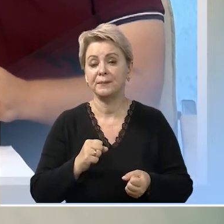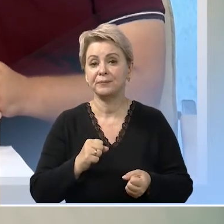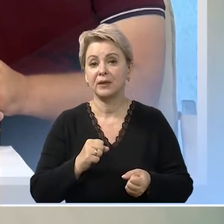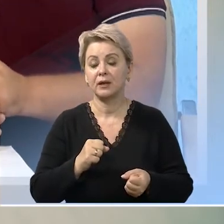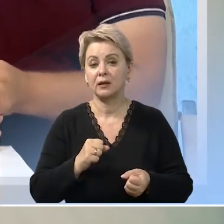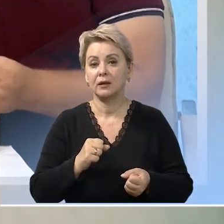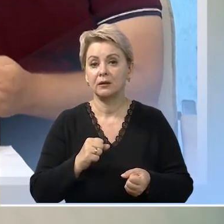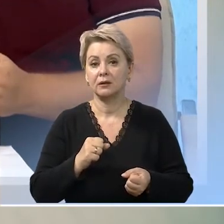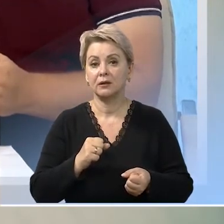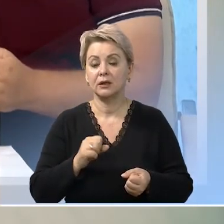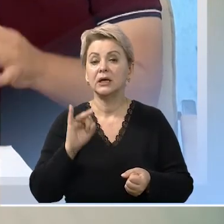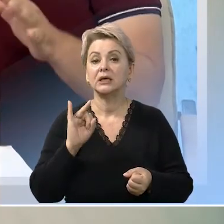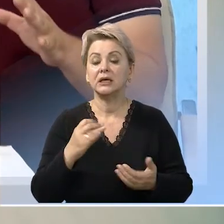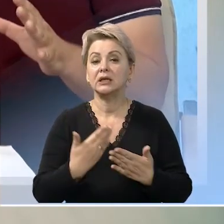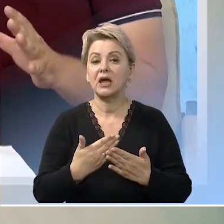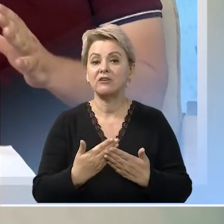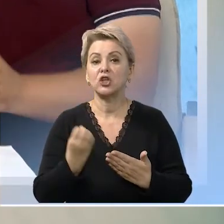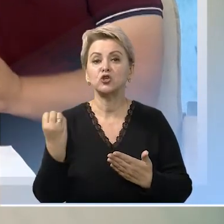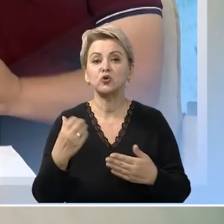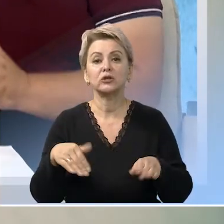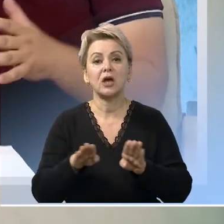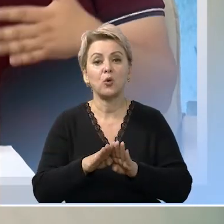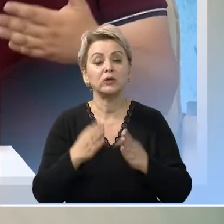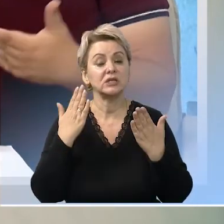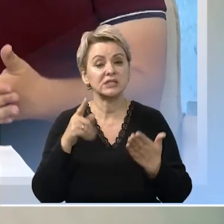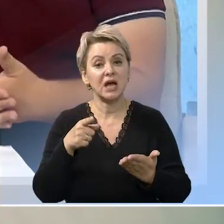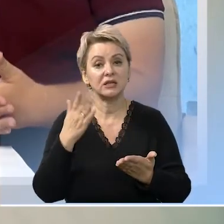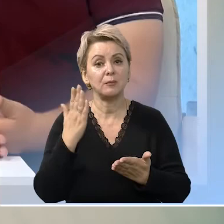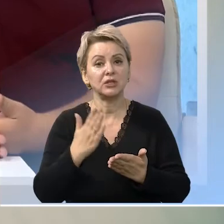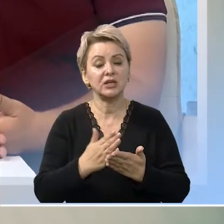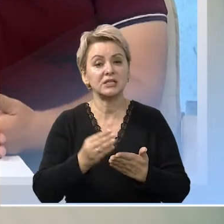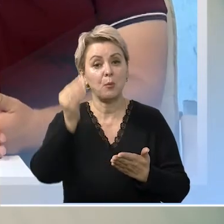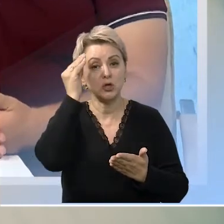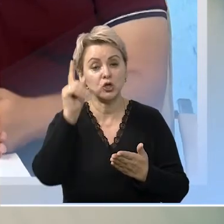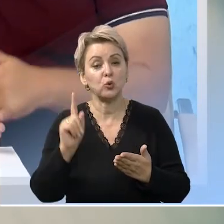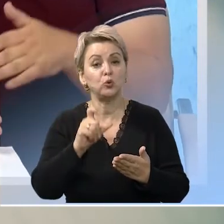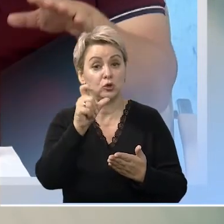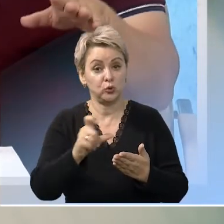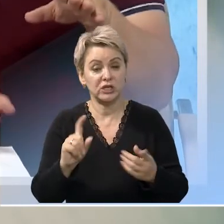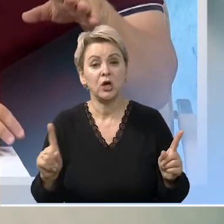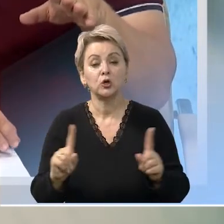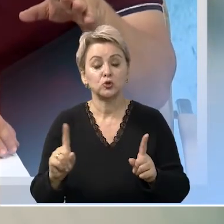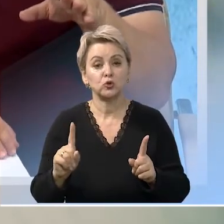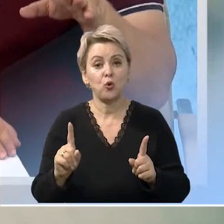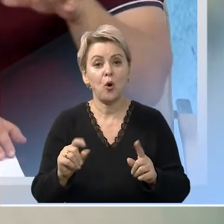злоумышленники. И, наверное, еще такой, да, не знаю, вот существует стереотип у нас у обывателей, что